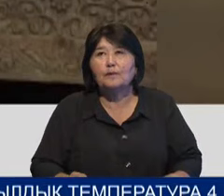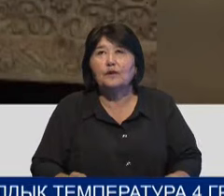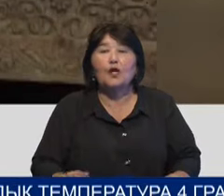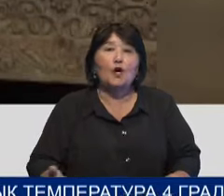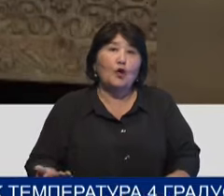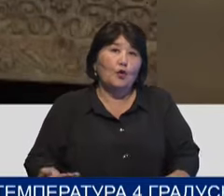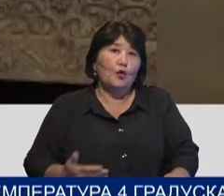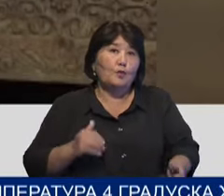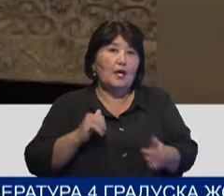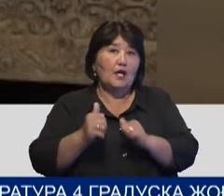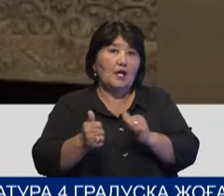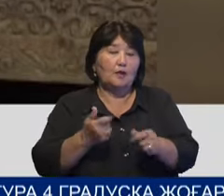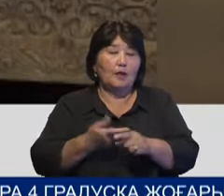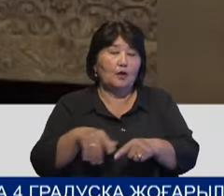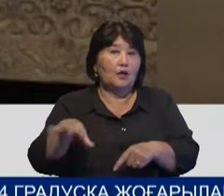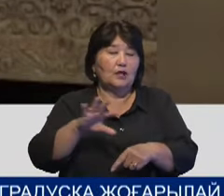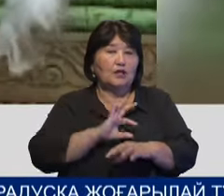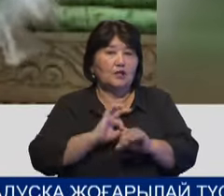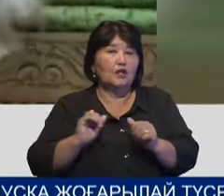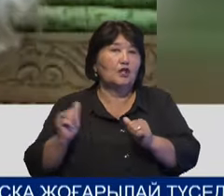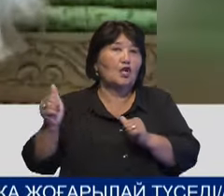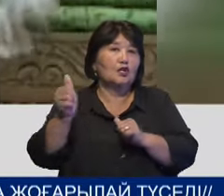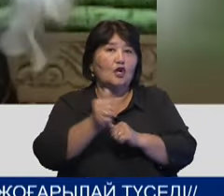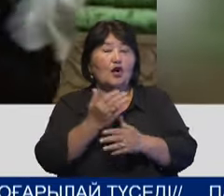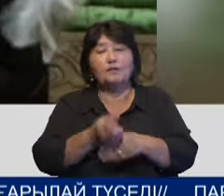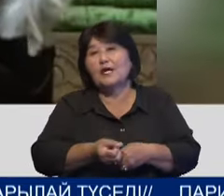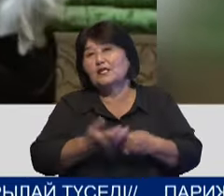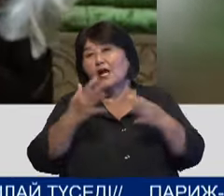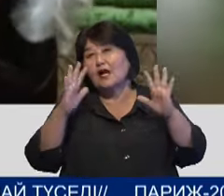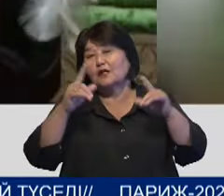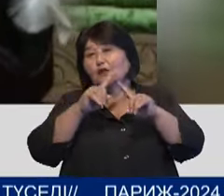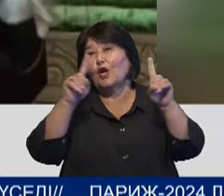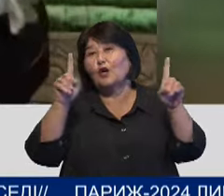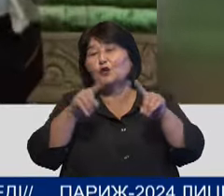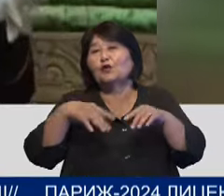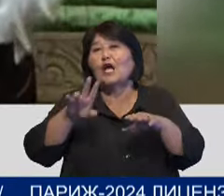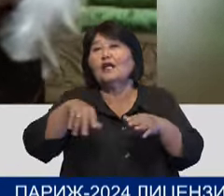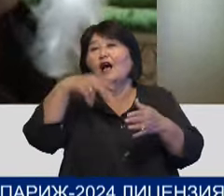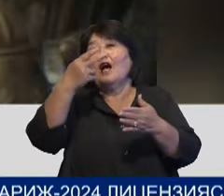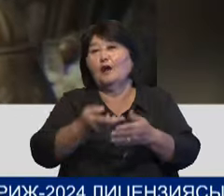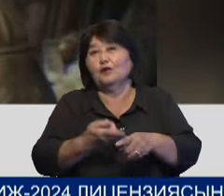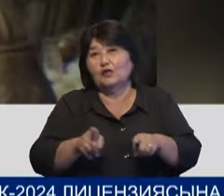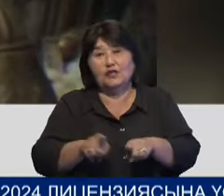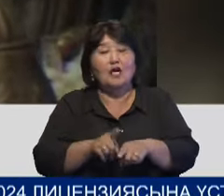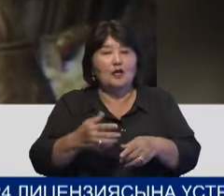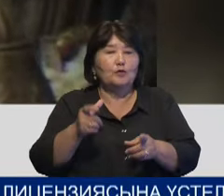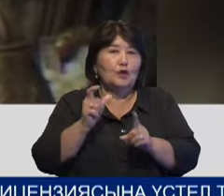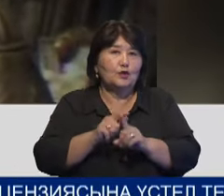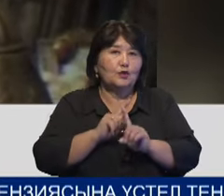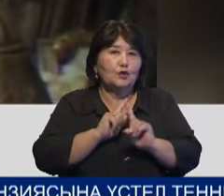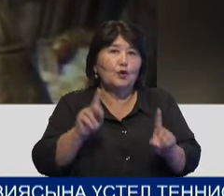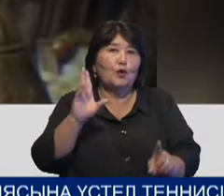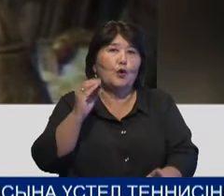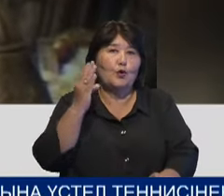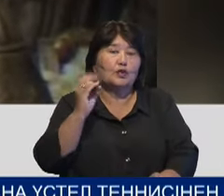Өмір бәйге. Бұл аламанда шын тұлпарлар шаңдатар шауып келіп, жарқырай бере жұлдыздай ағып түсетін секілді. Текті сөзді төрге оздырған